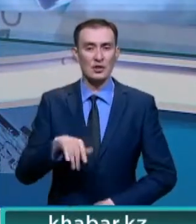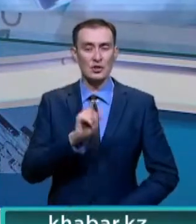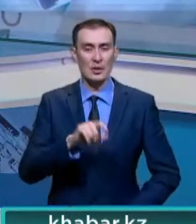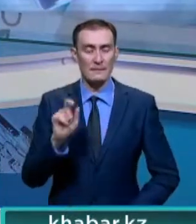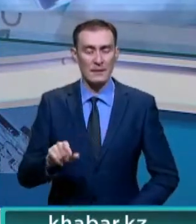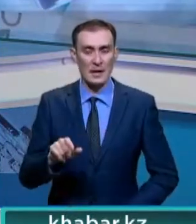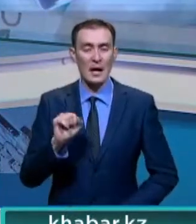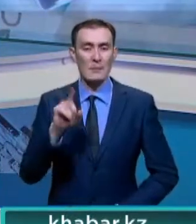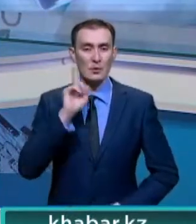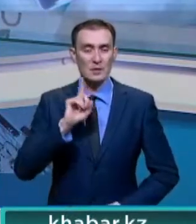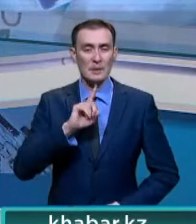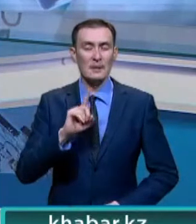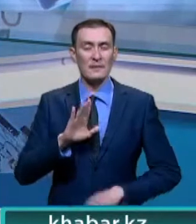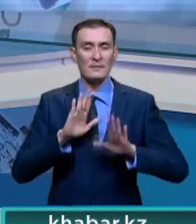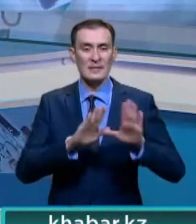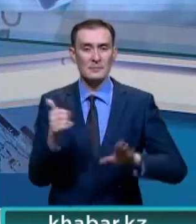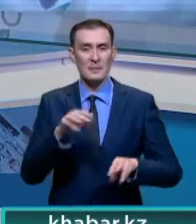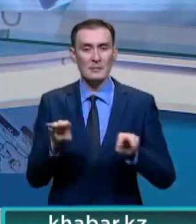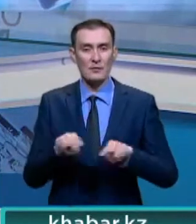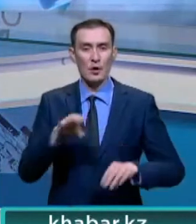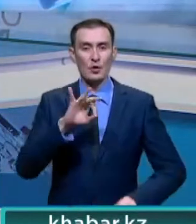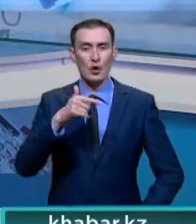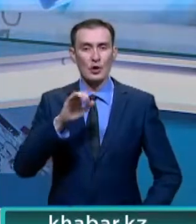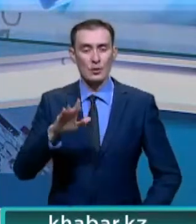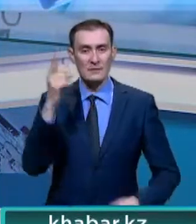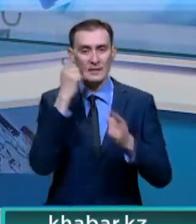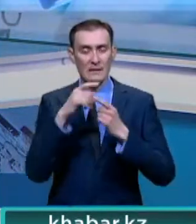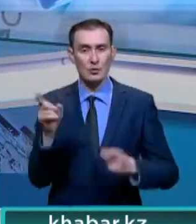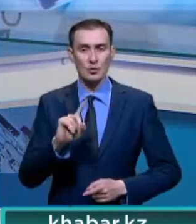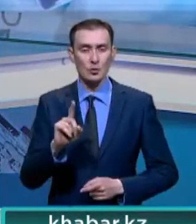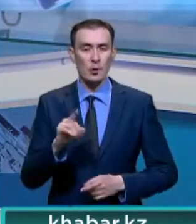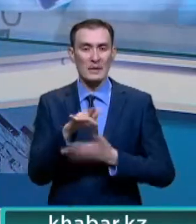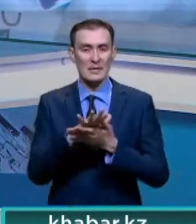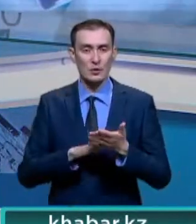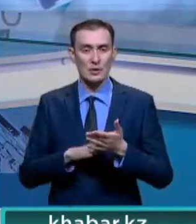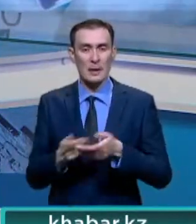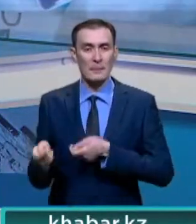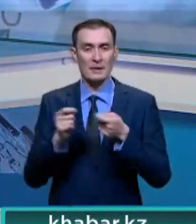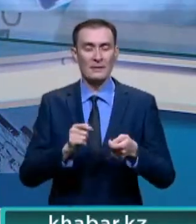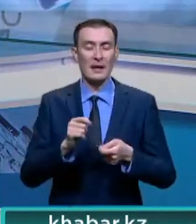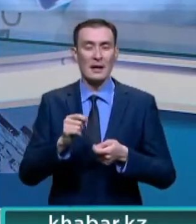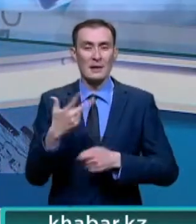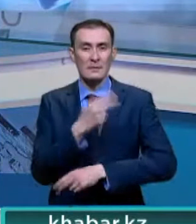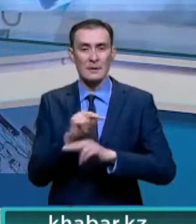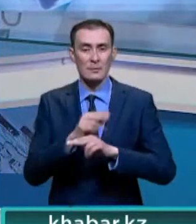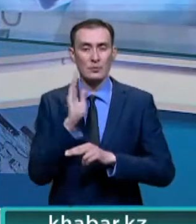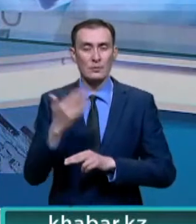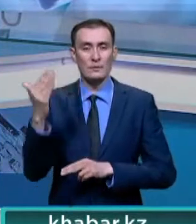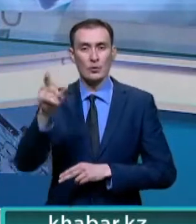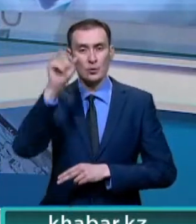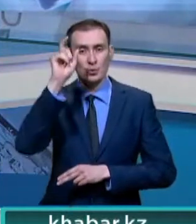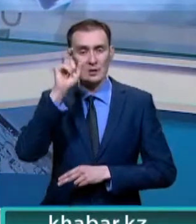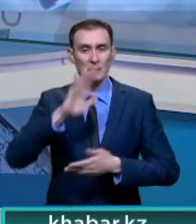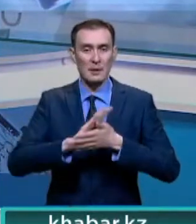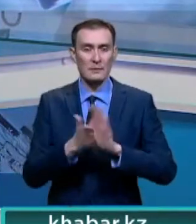человек. А между тем вице-премьер Ералы Тугжанов сегодня заявил, что последующие партии «КазВака» будут разливать в Турции. Страны